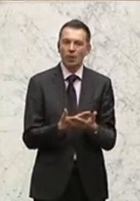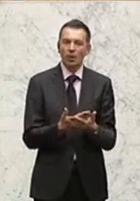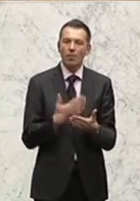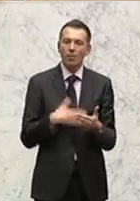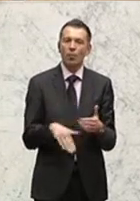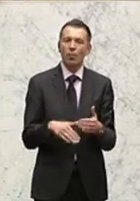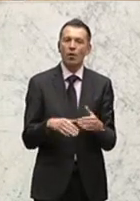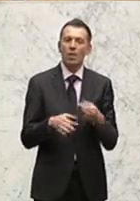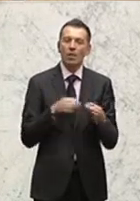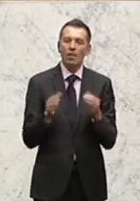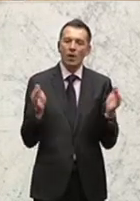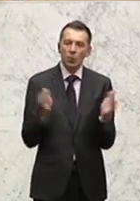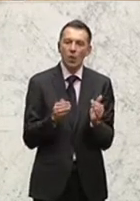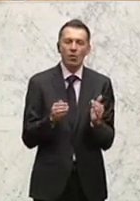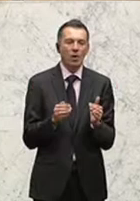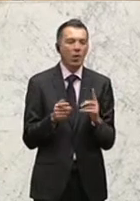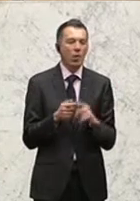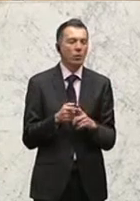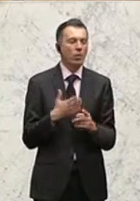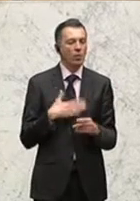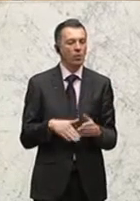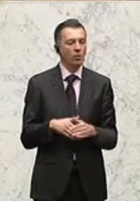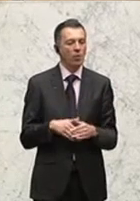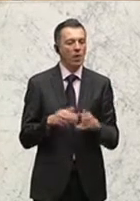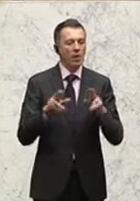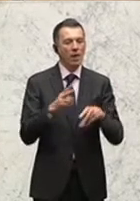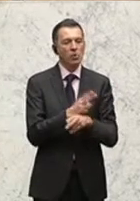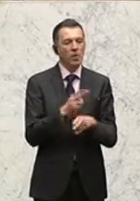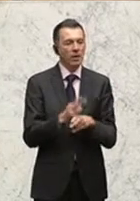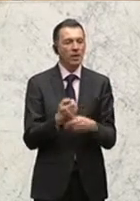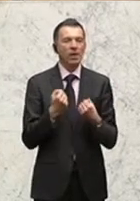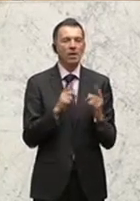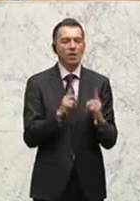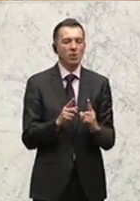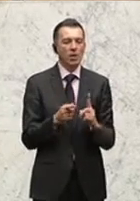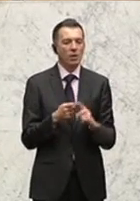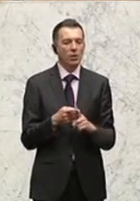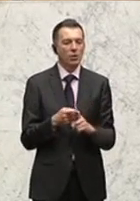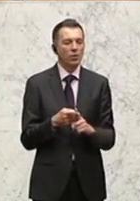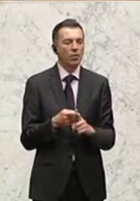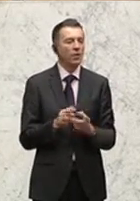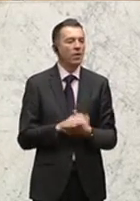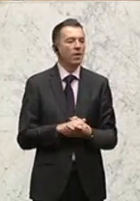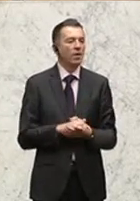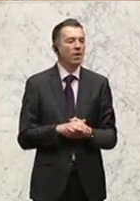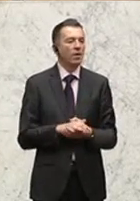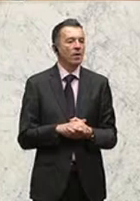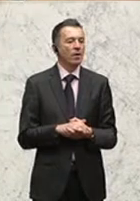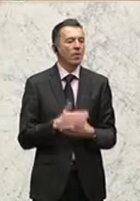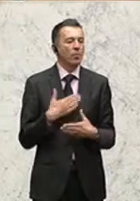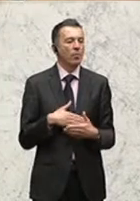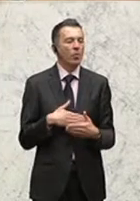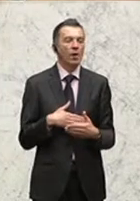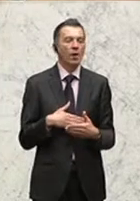jeden Fall hier die Verfahren verkürzen und er möchte auf jeden Fall die Rechtsstaatlichkeit sicherstellen und er möchte jedenfalls, dass